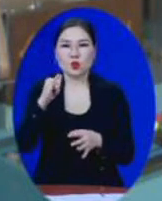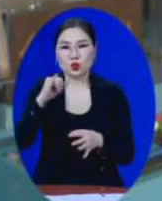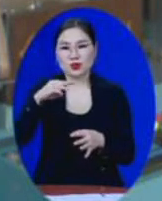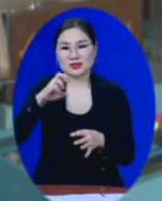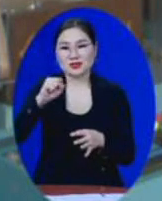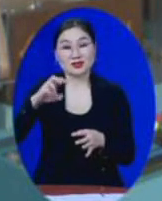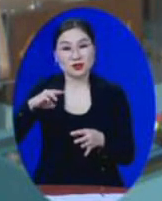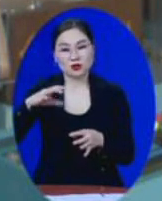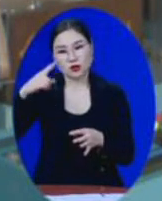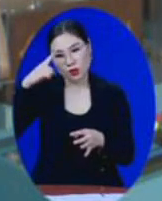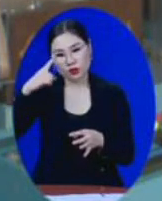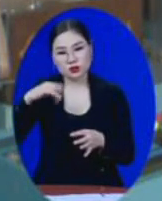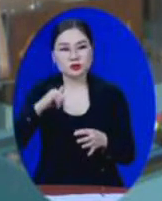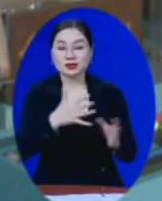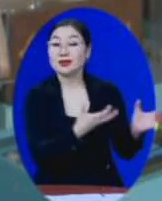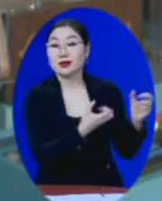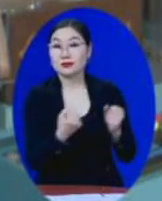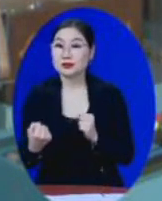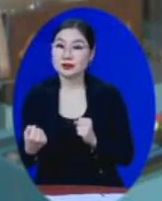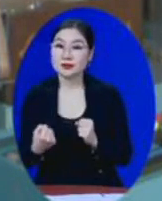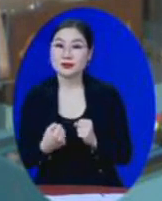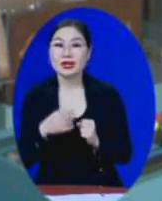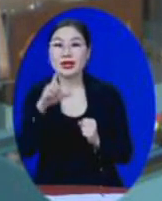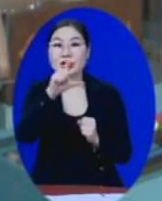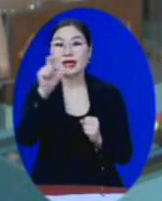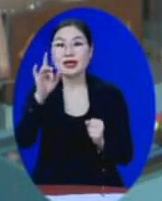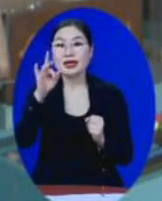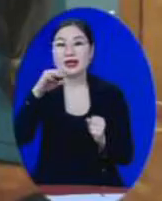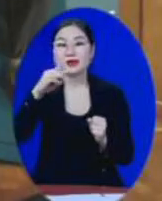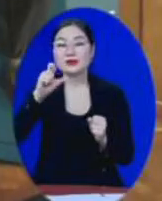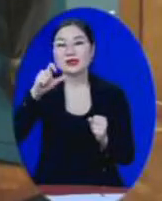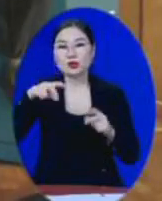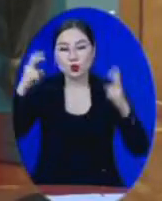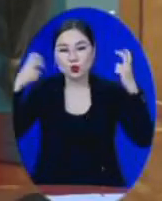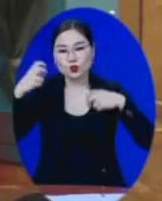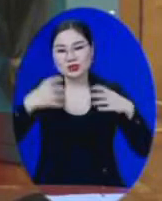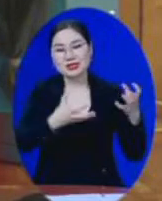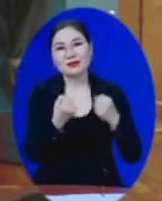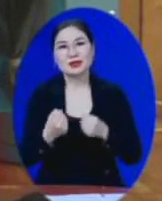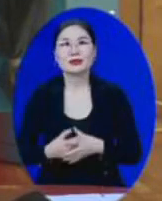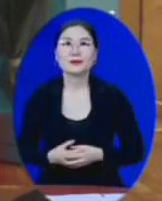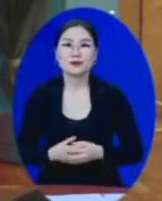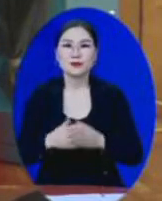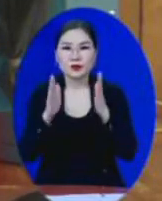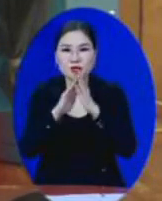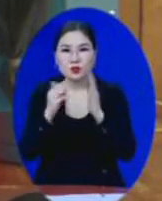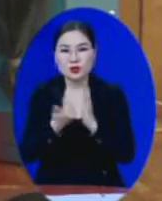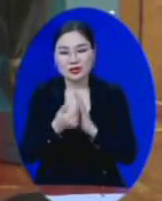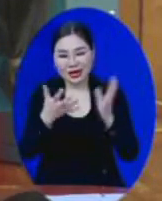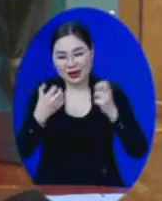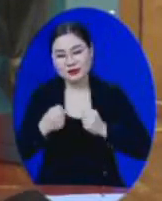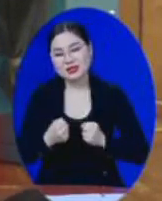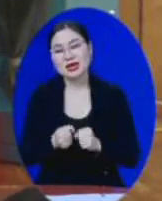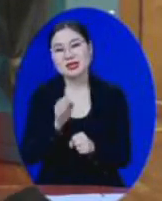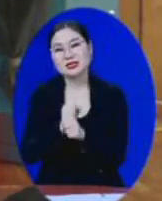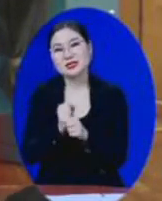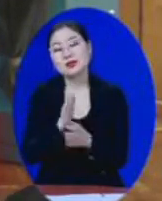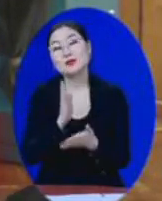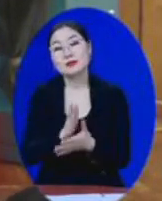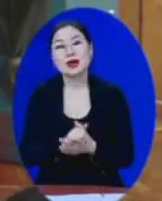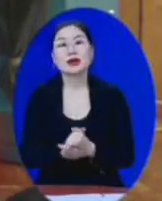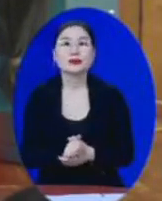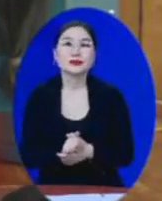дотоодосоо авдаг. Дотоодынхоо ирэмлийн үйлдвэрүүдээс утсаа аваад ноосон амснуудаа хийдэг байгаа. Гэр бүлээр ингэж үйл ажиллагаа хамтраад хийдэг байгаа.